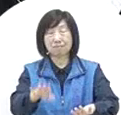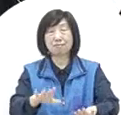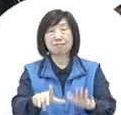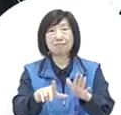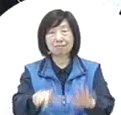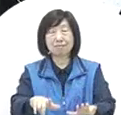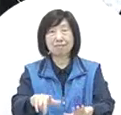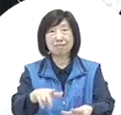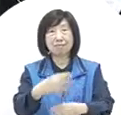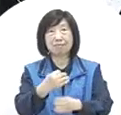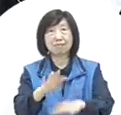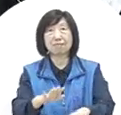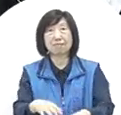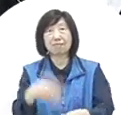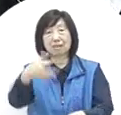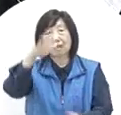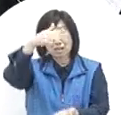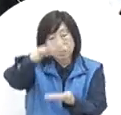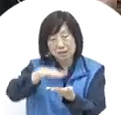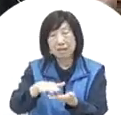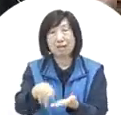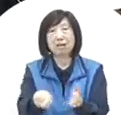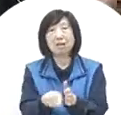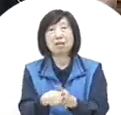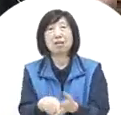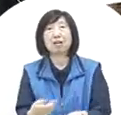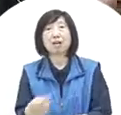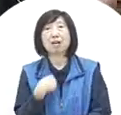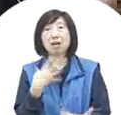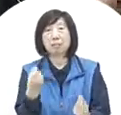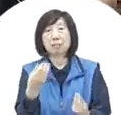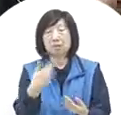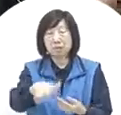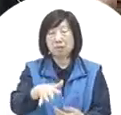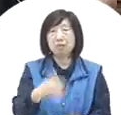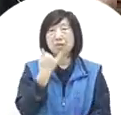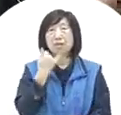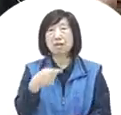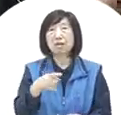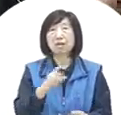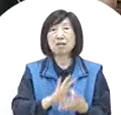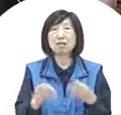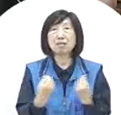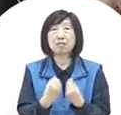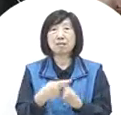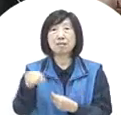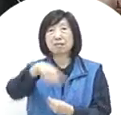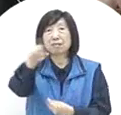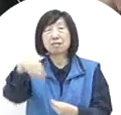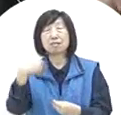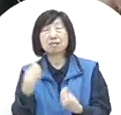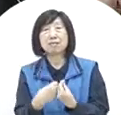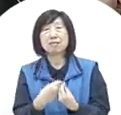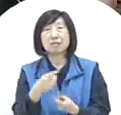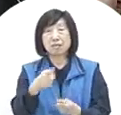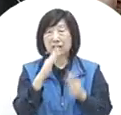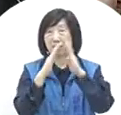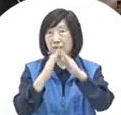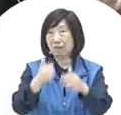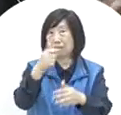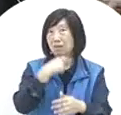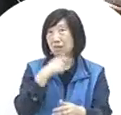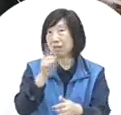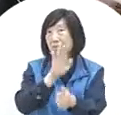假设现在就是枯水期了，现在 right now 就没有水可用的话，居民要怎么办？或者是市长你要怎么多做